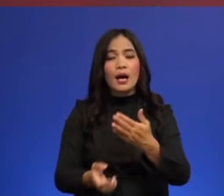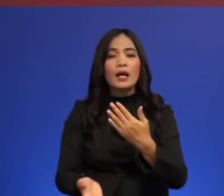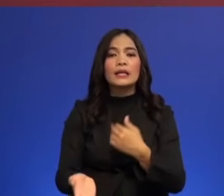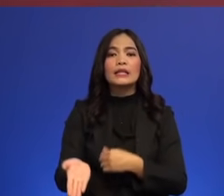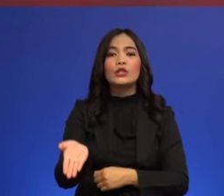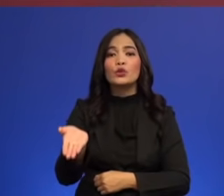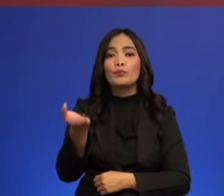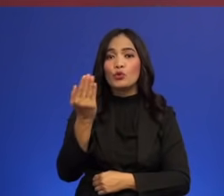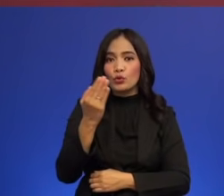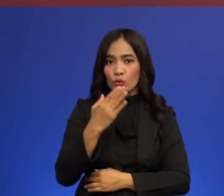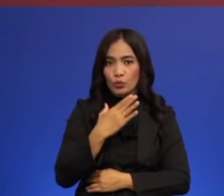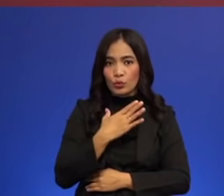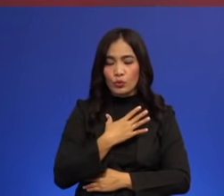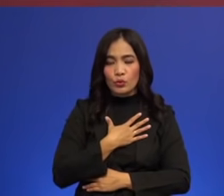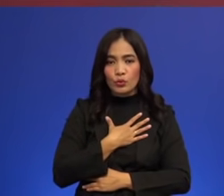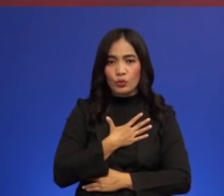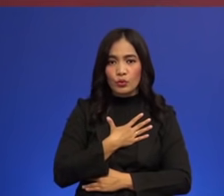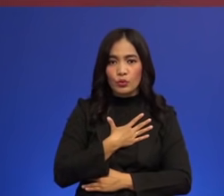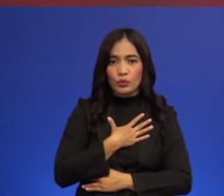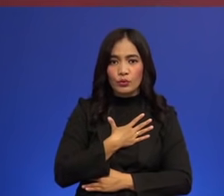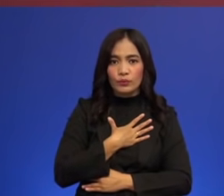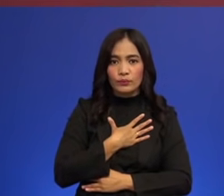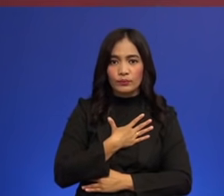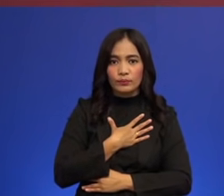masa hidupku.